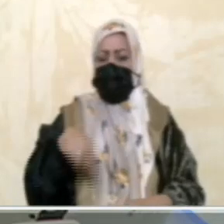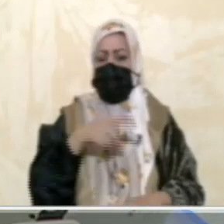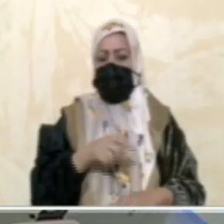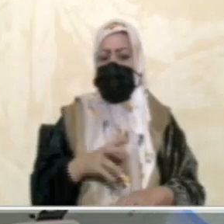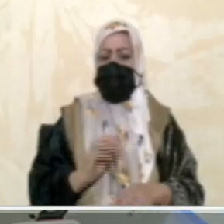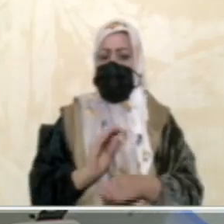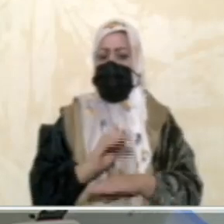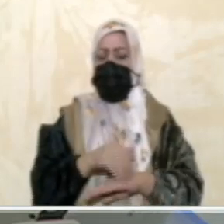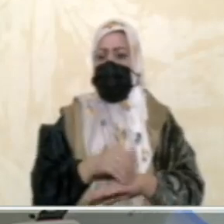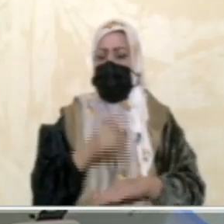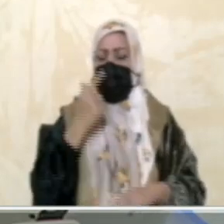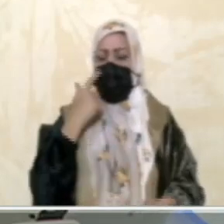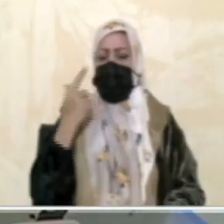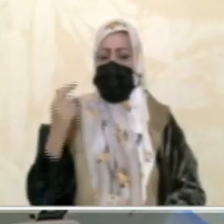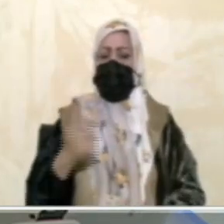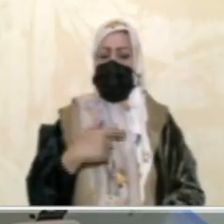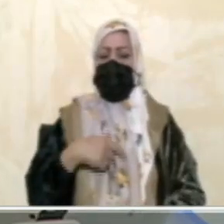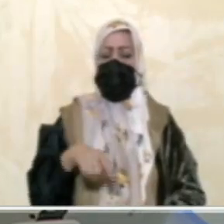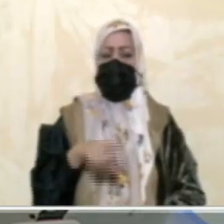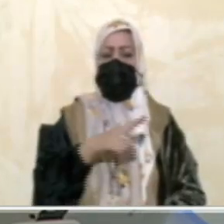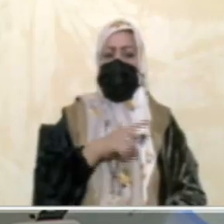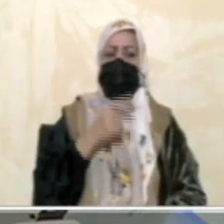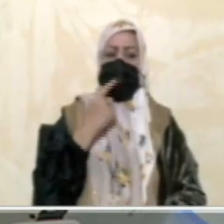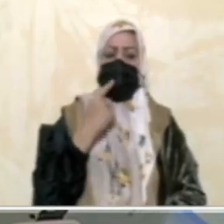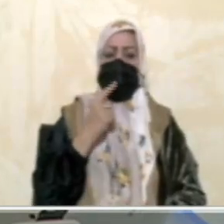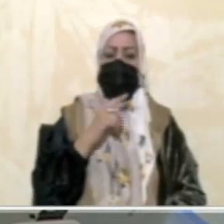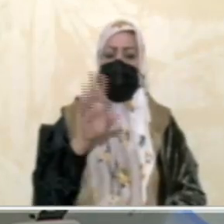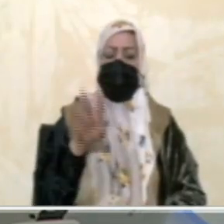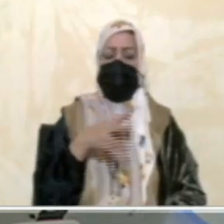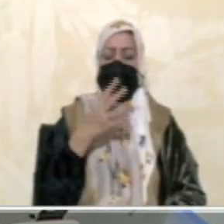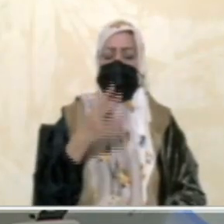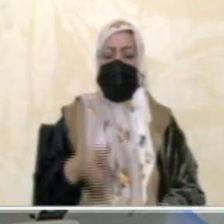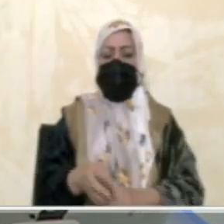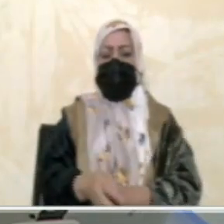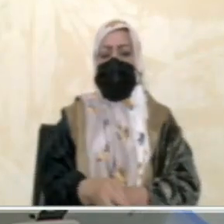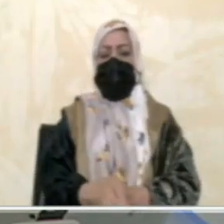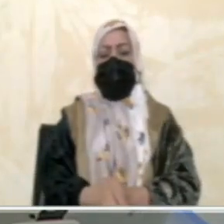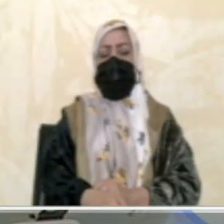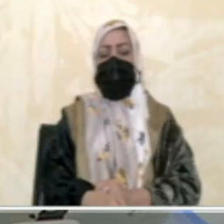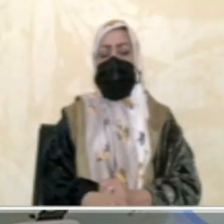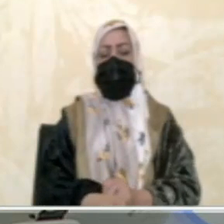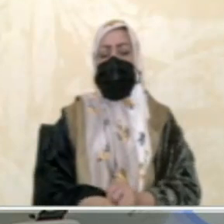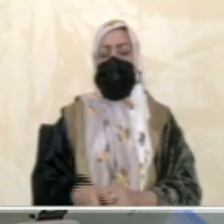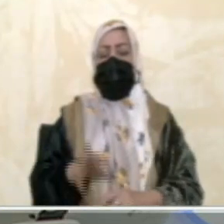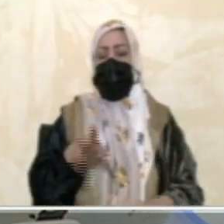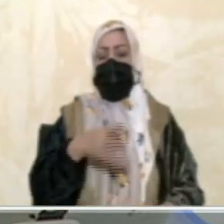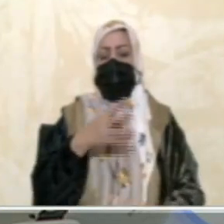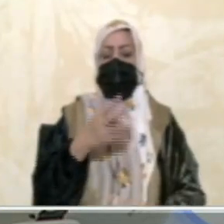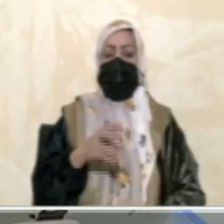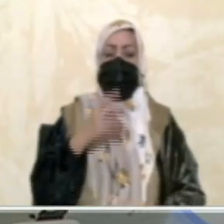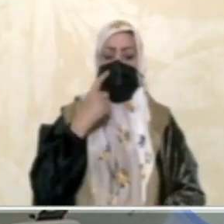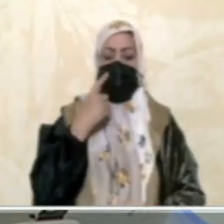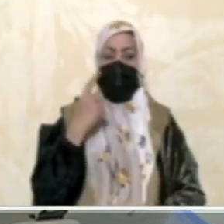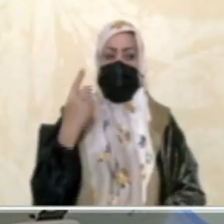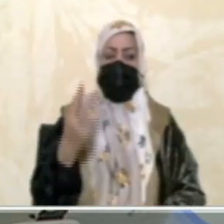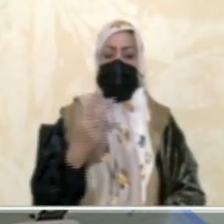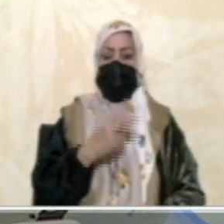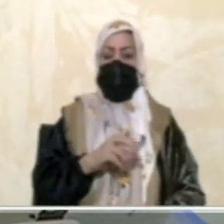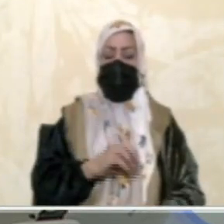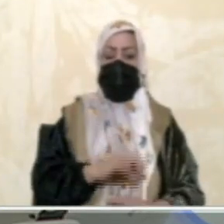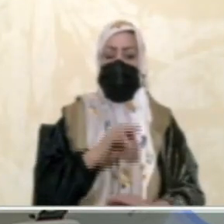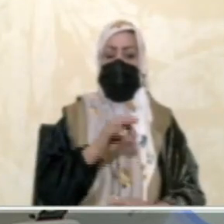فهذا امر مخالف هذا في غصب للامكنه فيه تخطي لرقاب الناس فيه